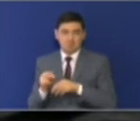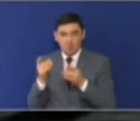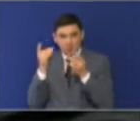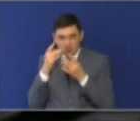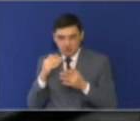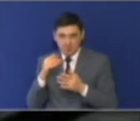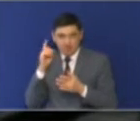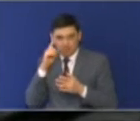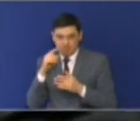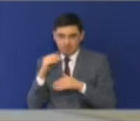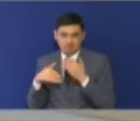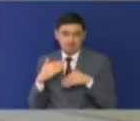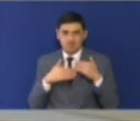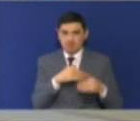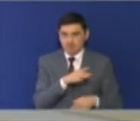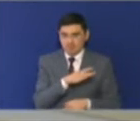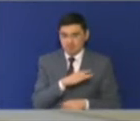и образования.